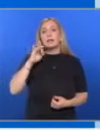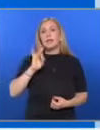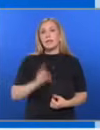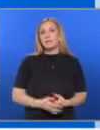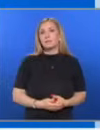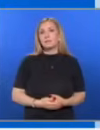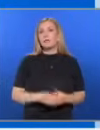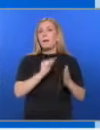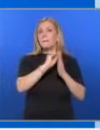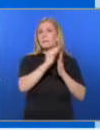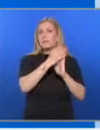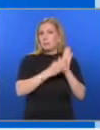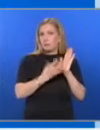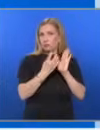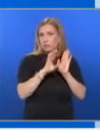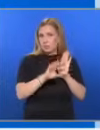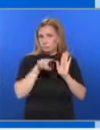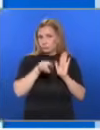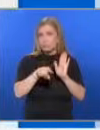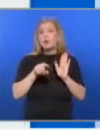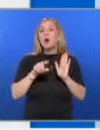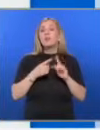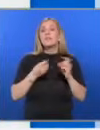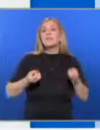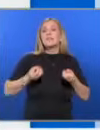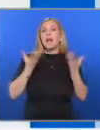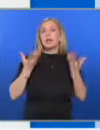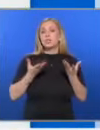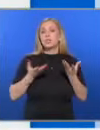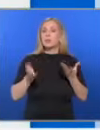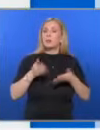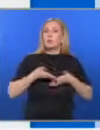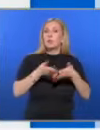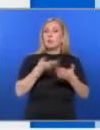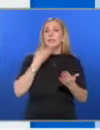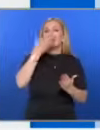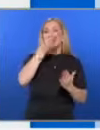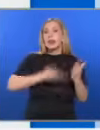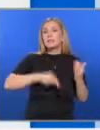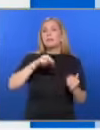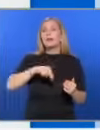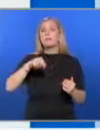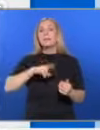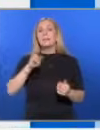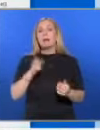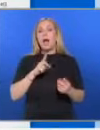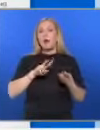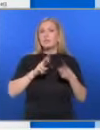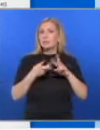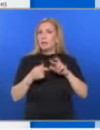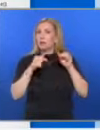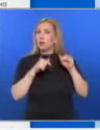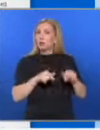В писмена позиция до медиите от Възраждане заявиха, че ще подкрепят декларацията на ППДП, ако в замяна на